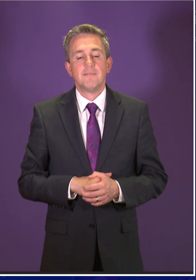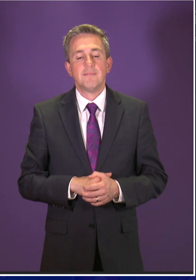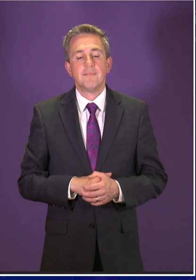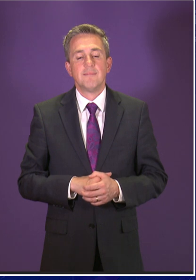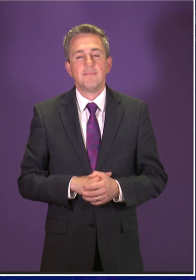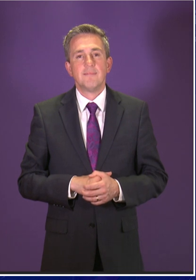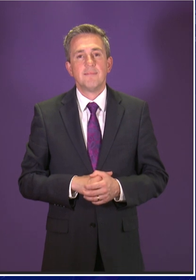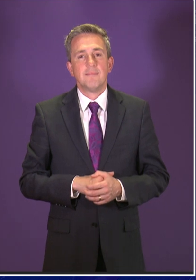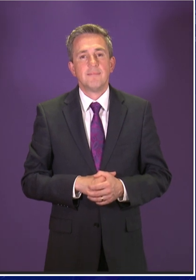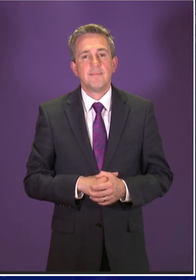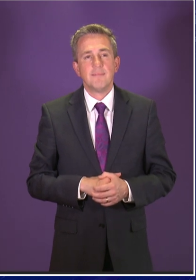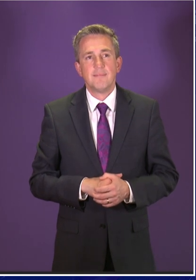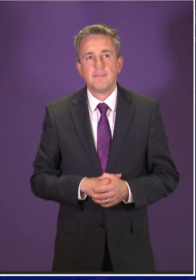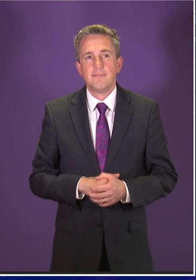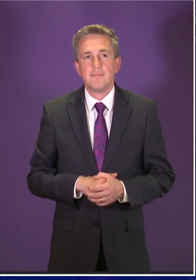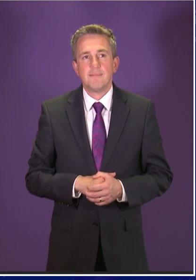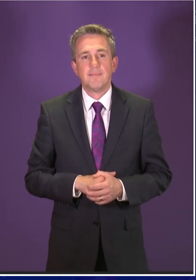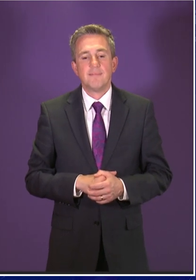江上泛起了玉液金波，这不是一江的水，是一江的酒啊！不用金樽，不用玉碗，就扑下身子，喝他36000日。